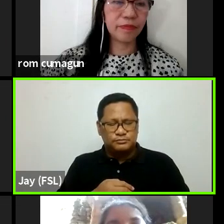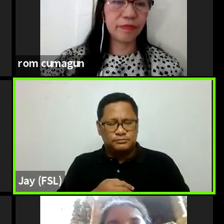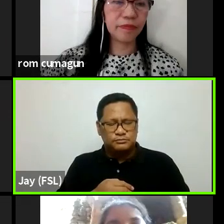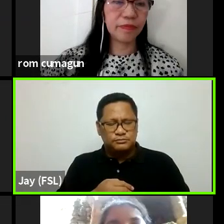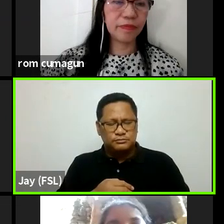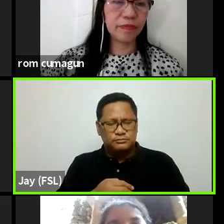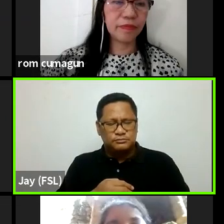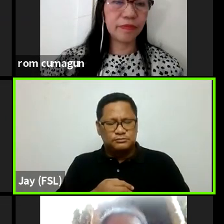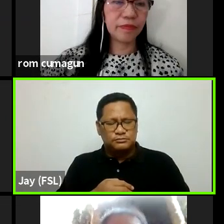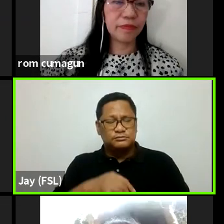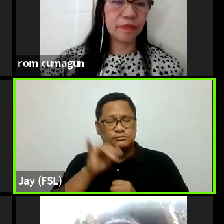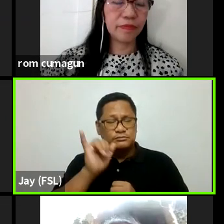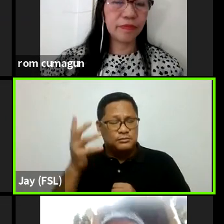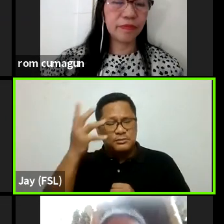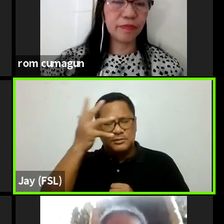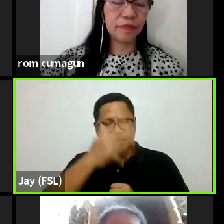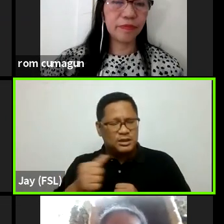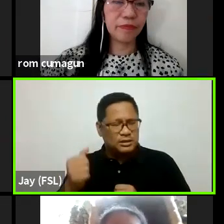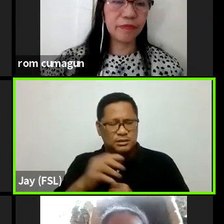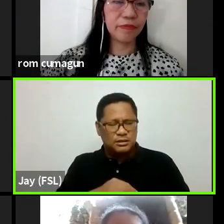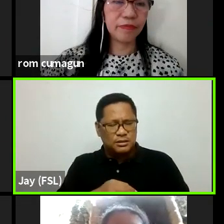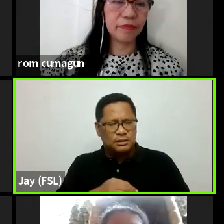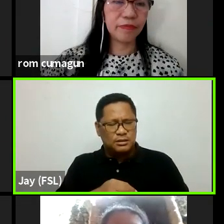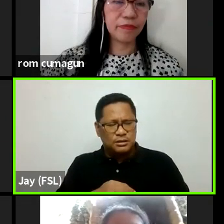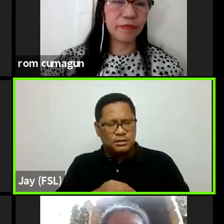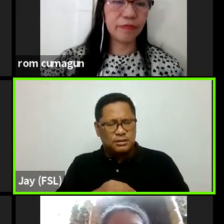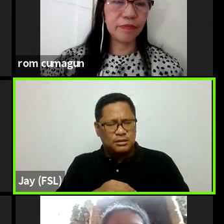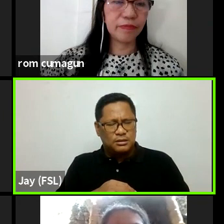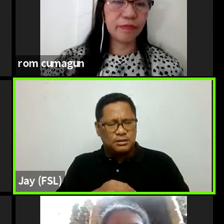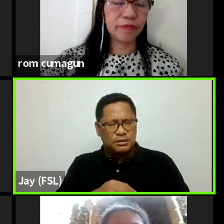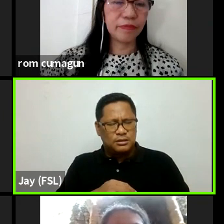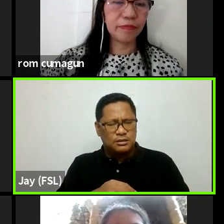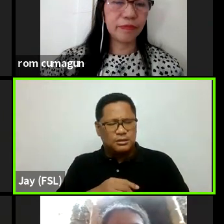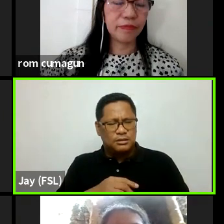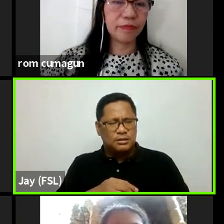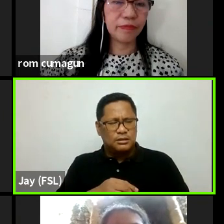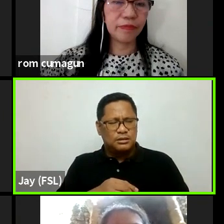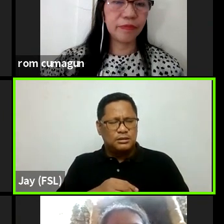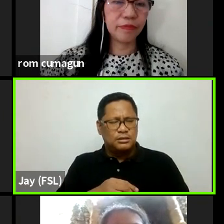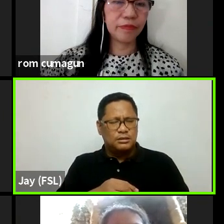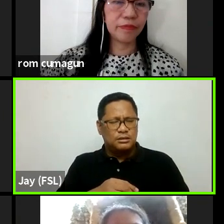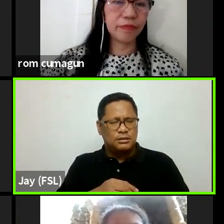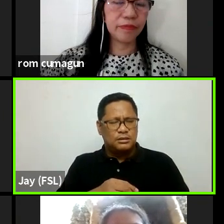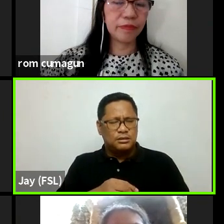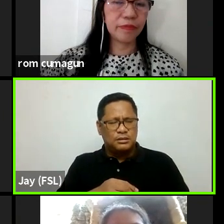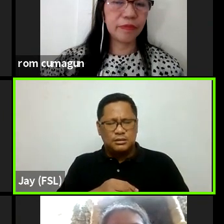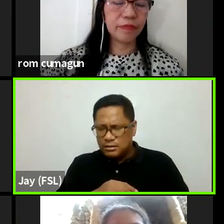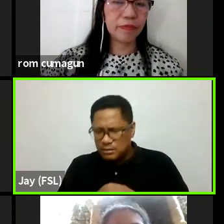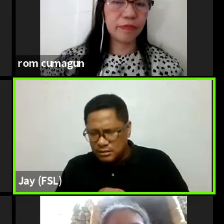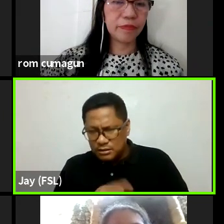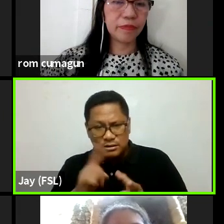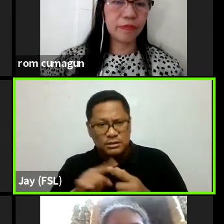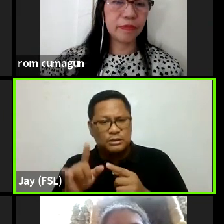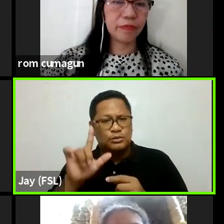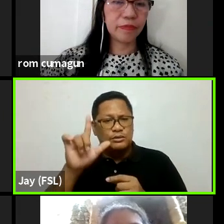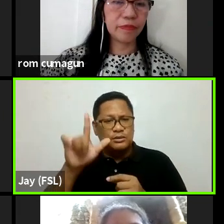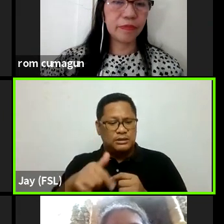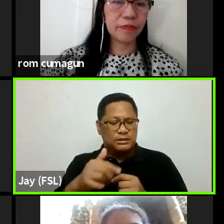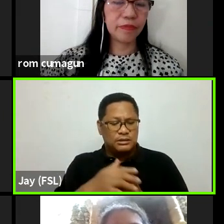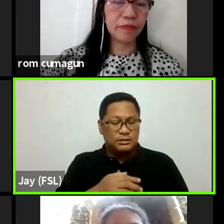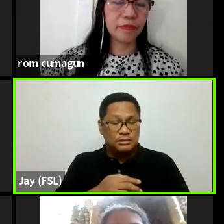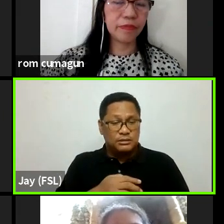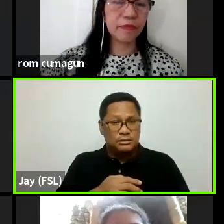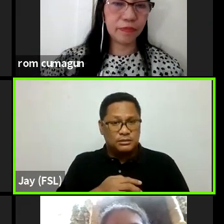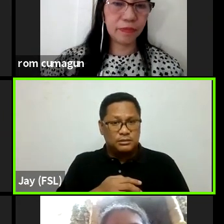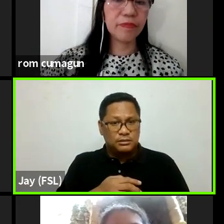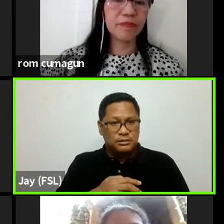nang maganda. O yun, kukunin naman nila Ma'am Cynthia Villar. Sige.